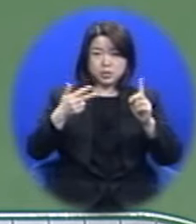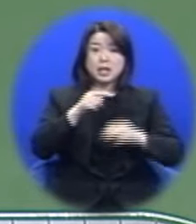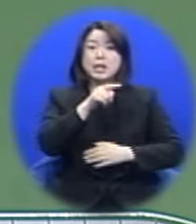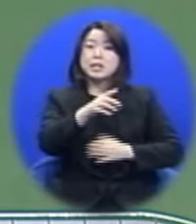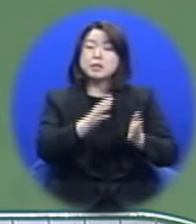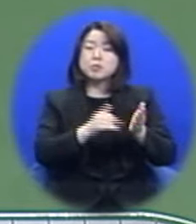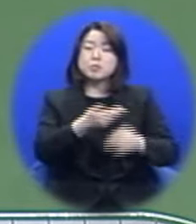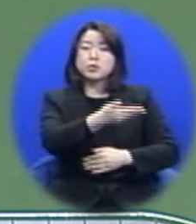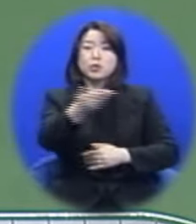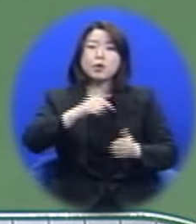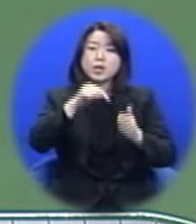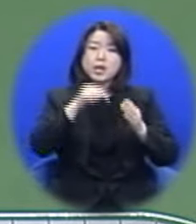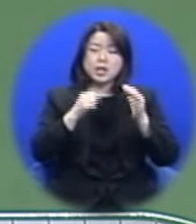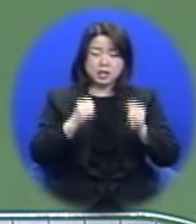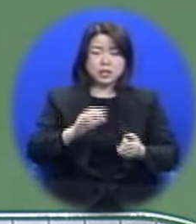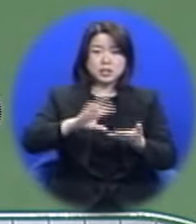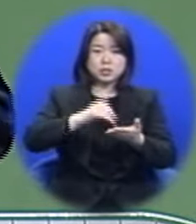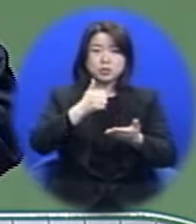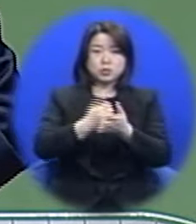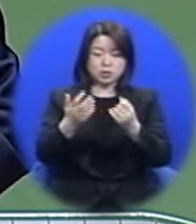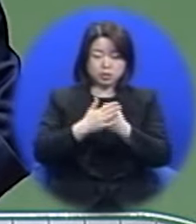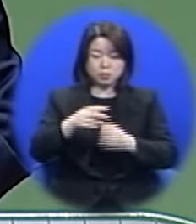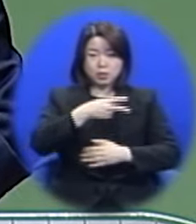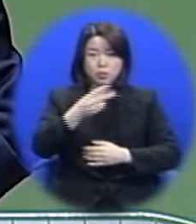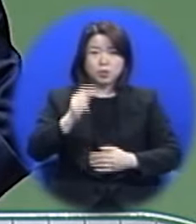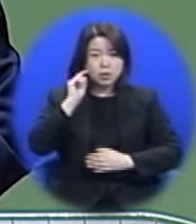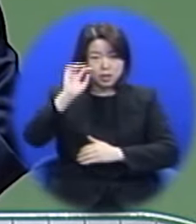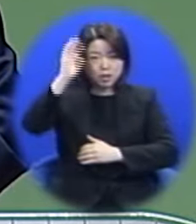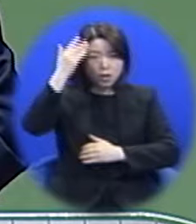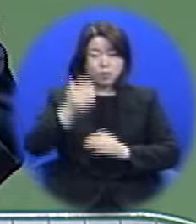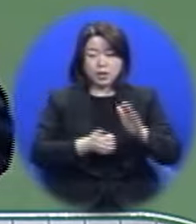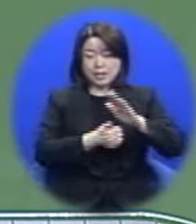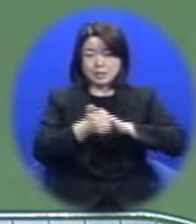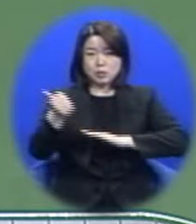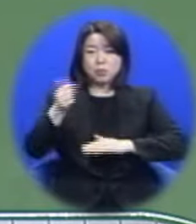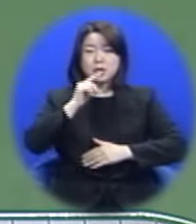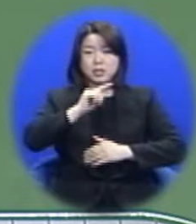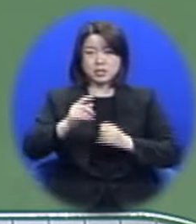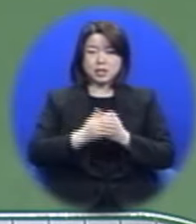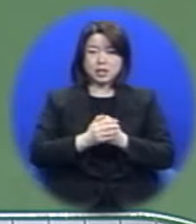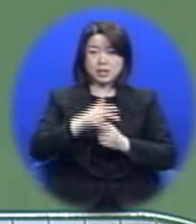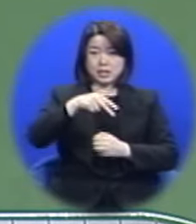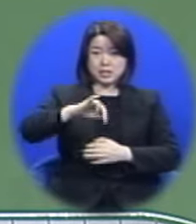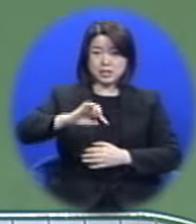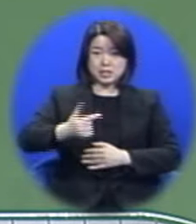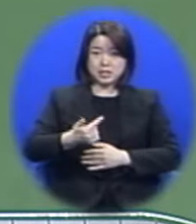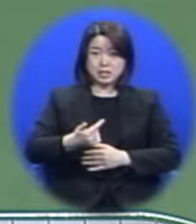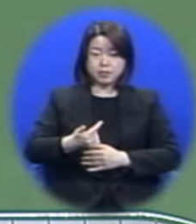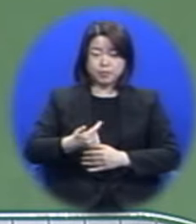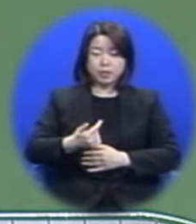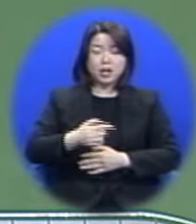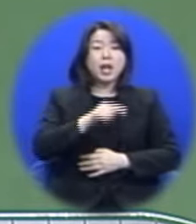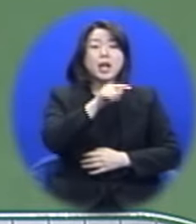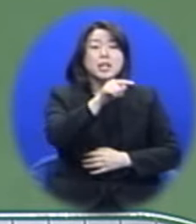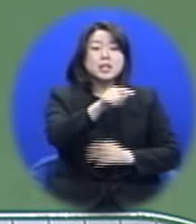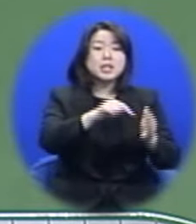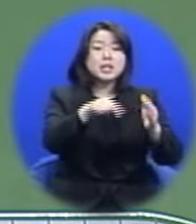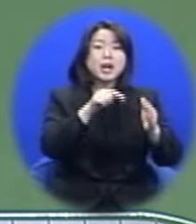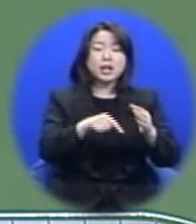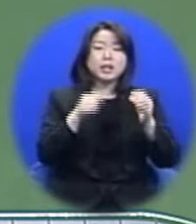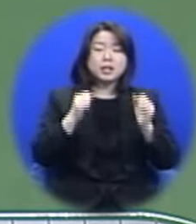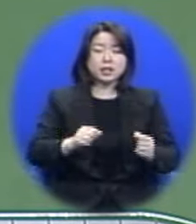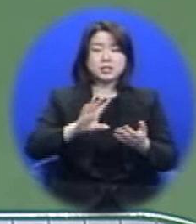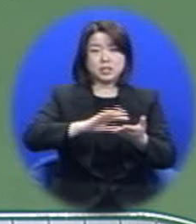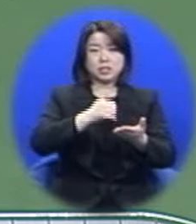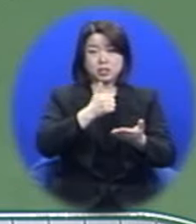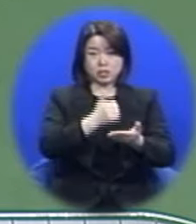계신 그리스도시니 곧 영광의 소망이니라. 진, 하나님이 내 안에 계신 그리스도래. 그